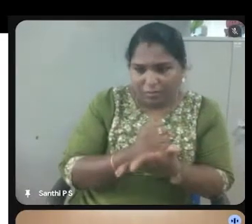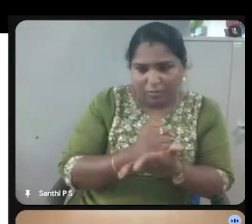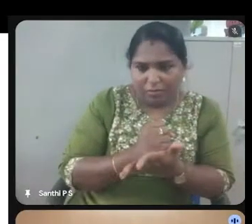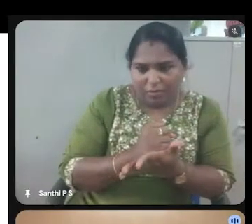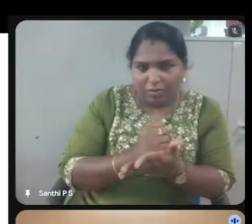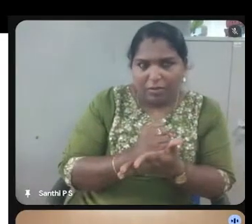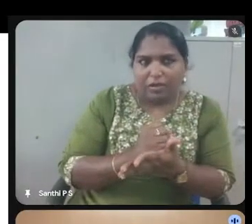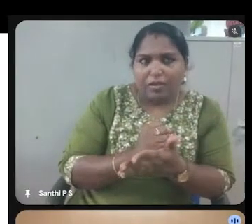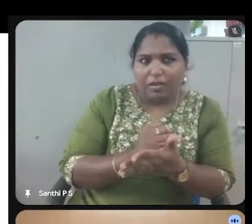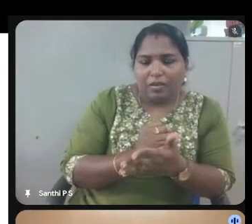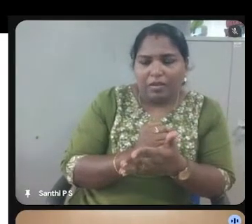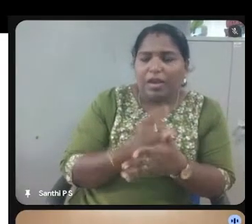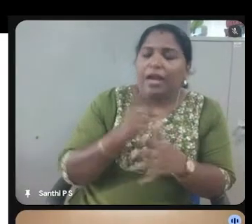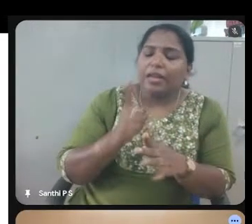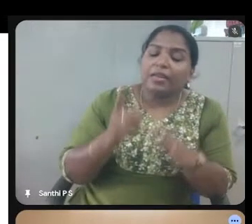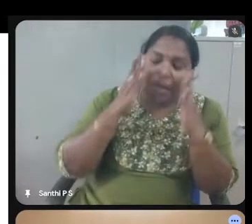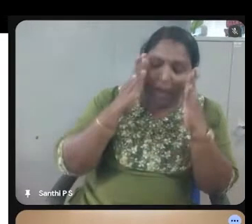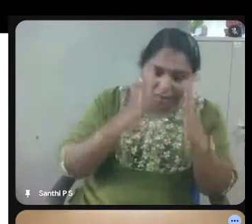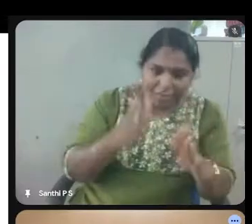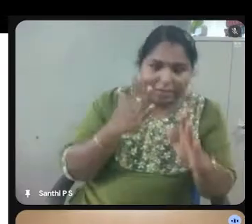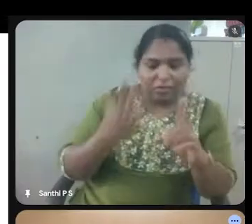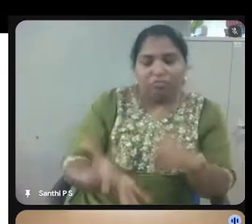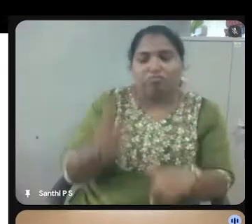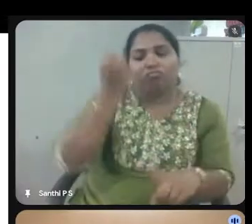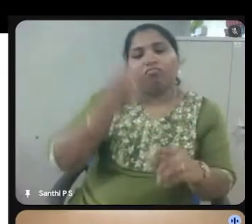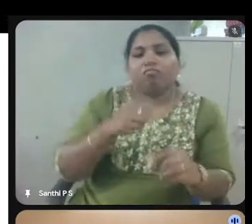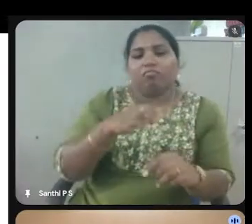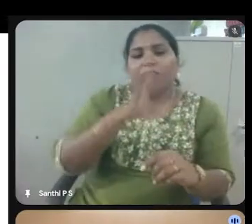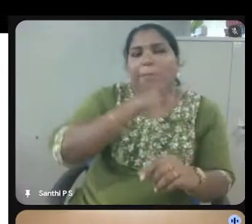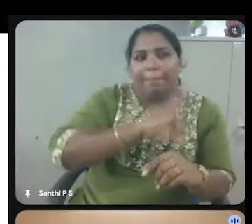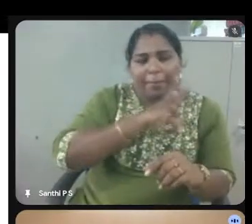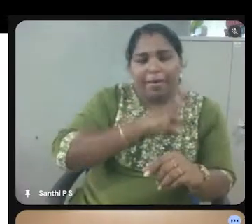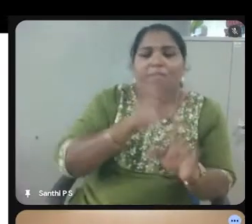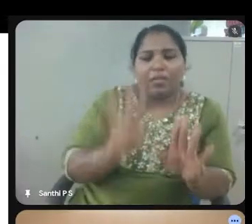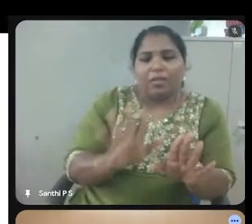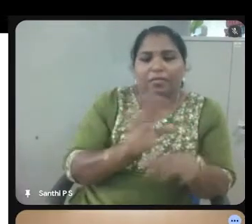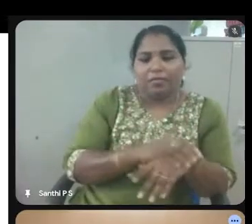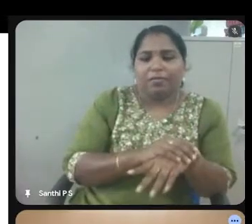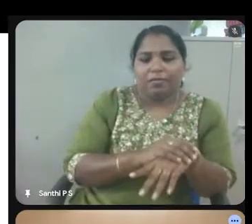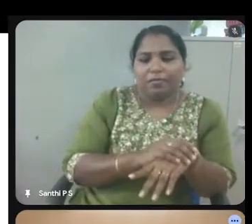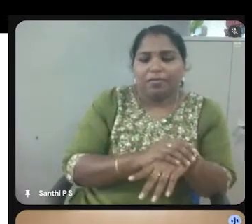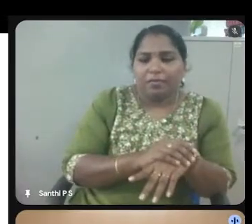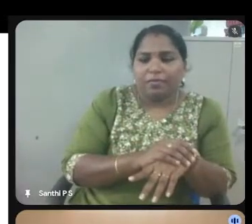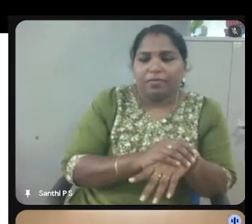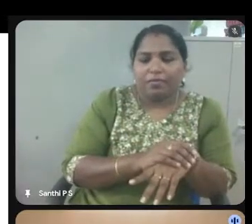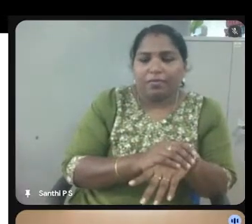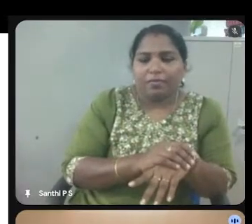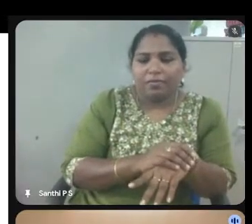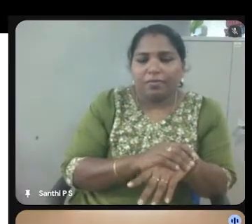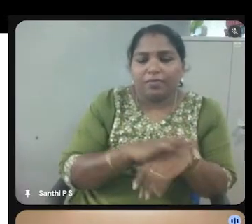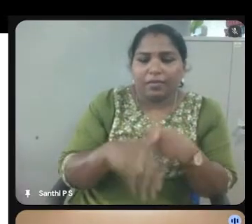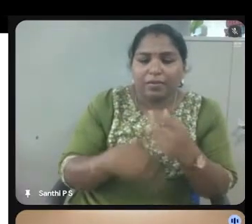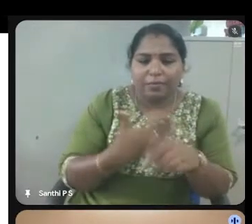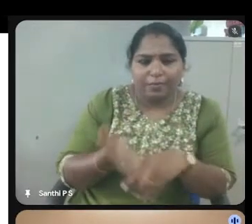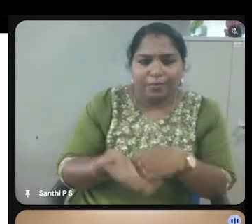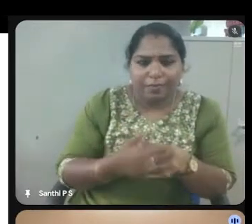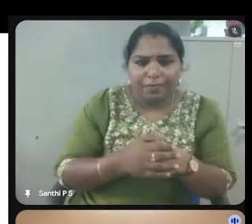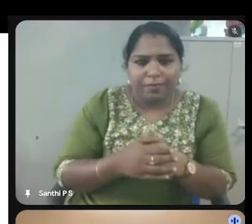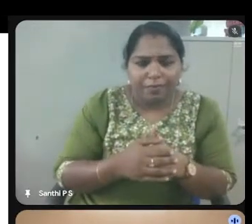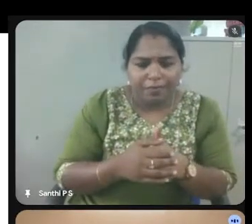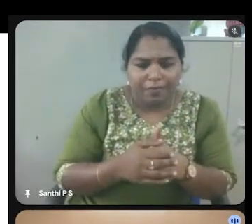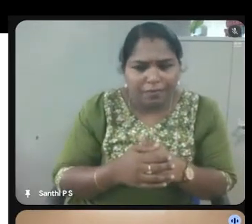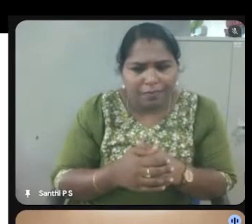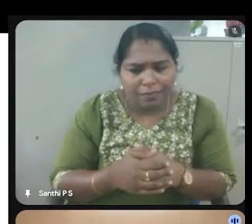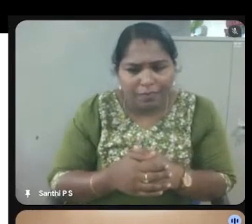അറ്റൻഷൻ ഇഷ്യൂസ് വരാനുള്ളൊരു സാധ്യത കൂട്ടുകയാണ് അവിടെ. അതുപോലെ തന്നെ വേറെന്ന് വെച്ചാൽ